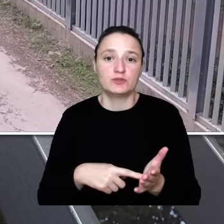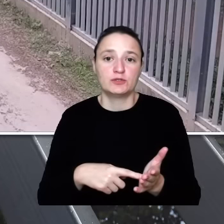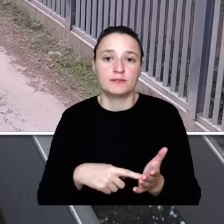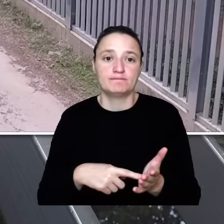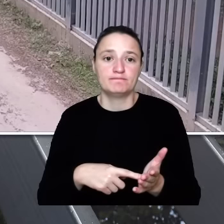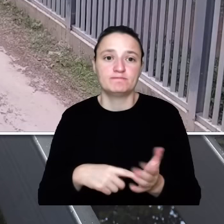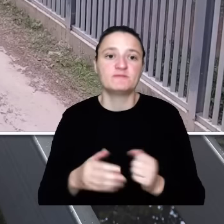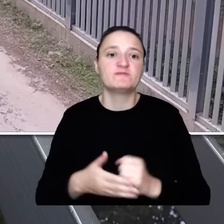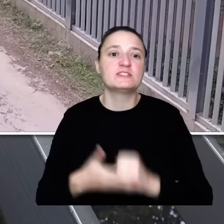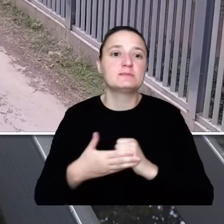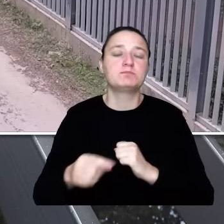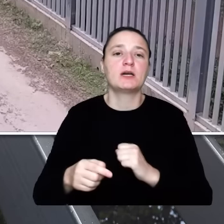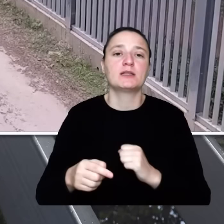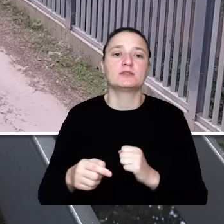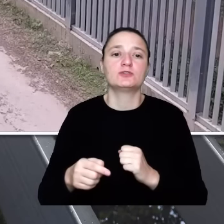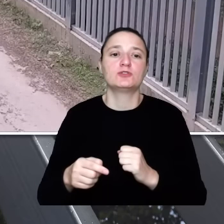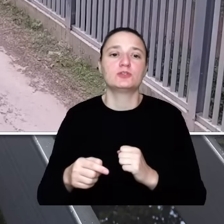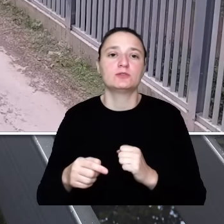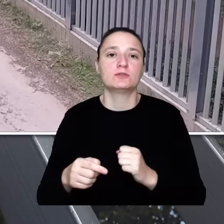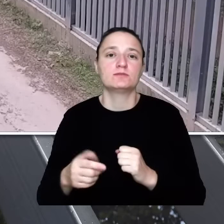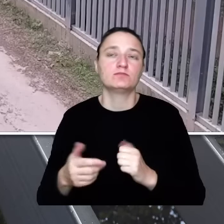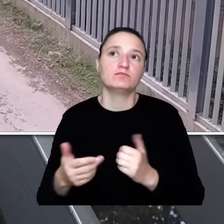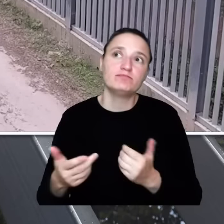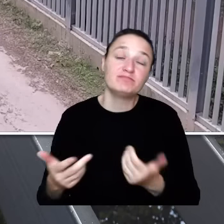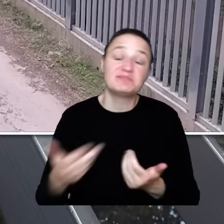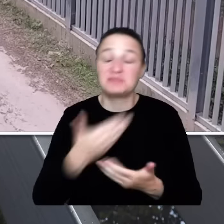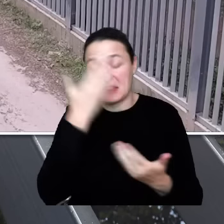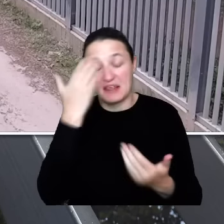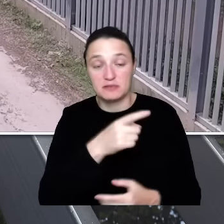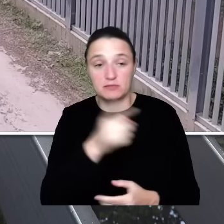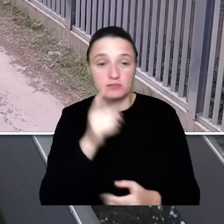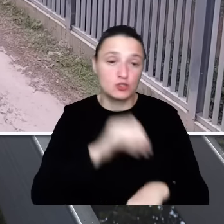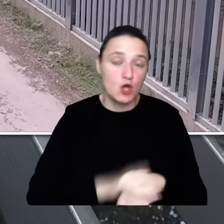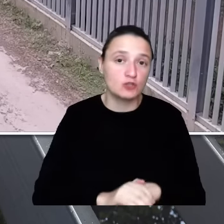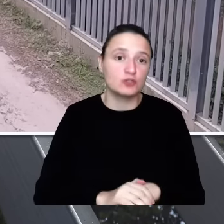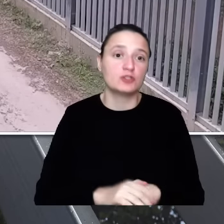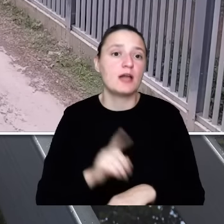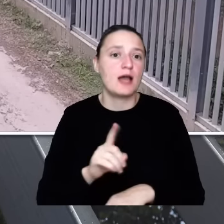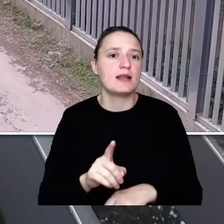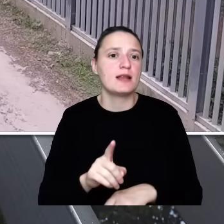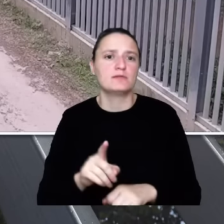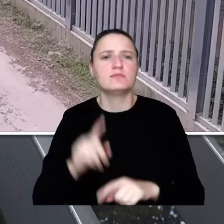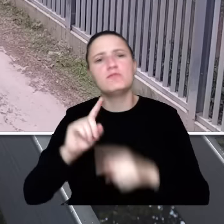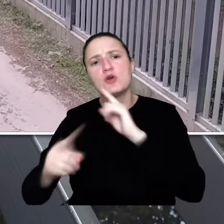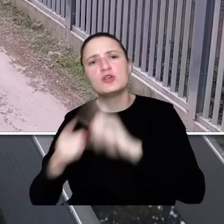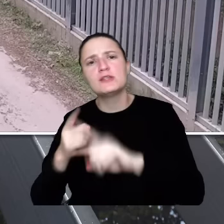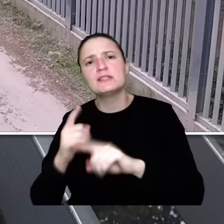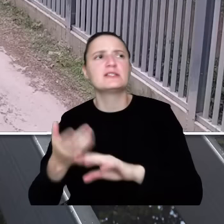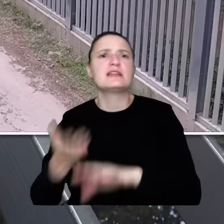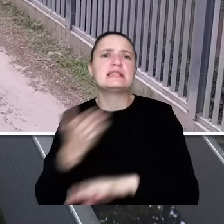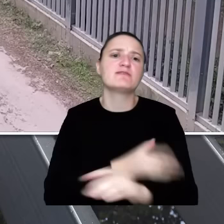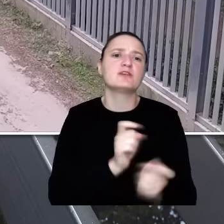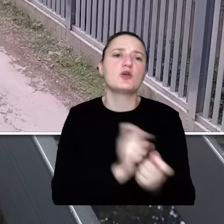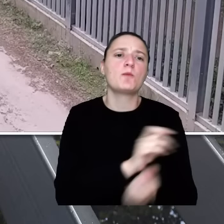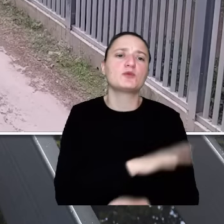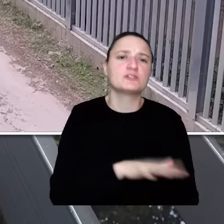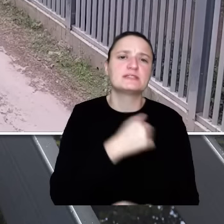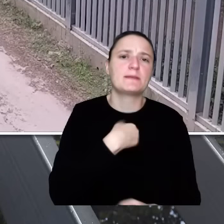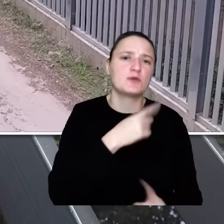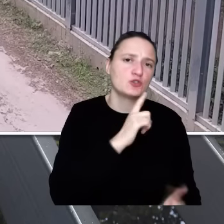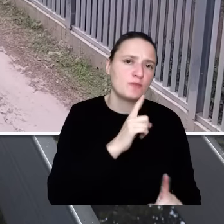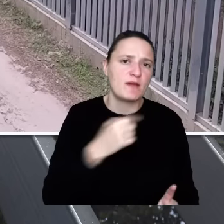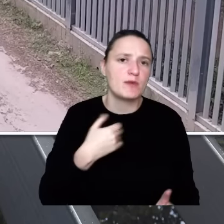wsparła taka narracja, tutaj nie wiem, czy się redaktor naczelny zgodzi, ale z wieloma politykami ówczesnej opozycji, gdy rozmawialiśmy,